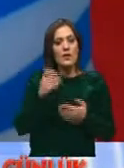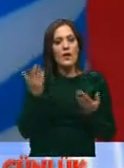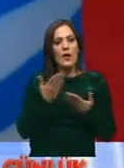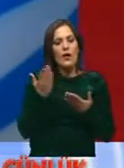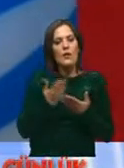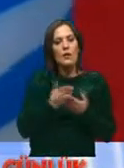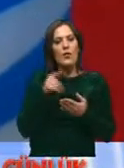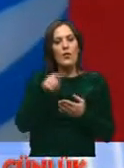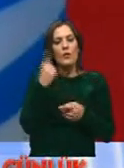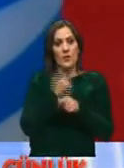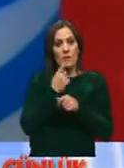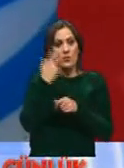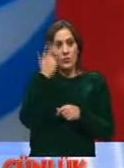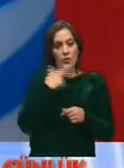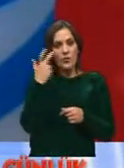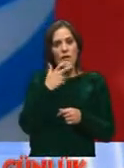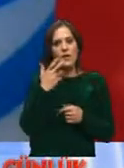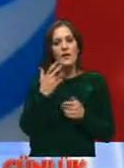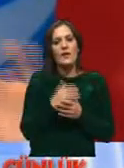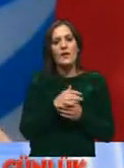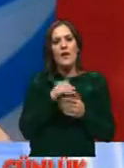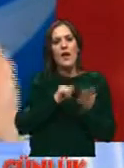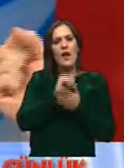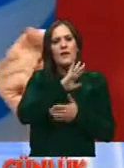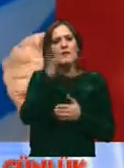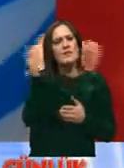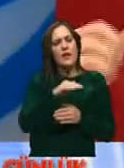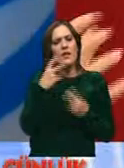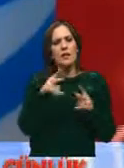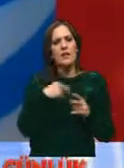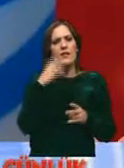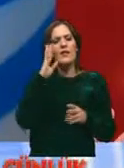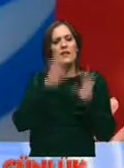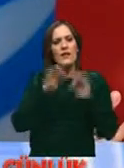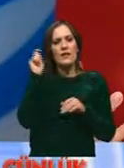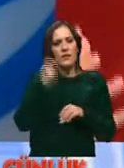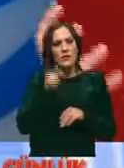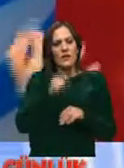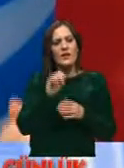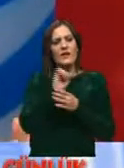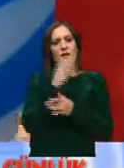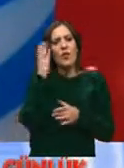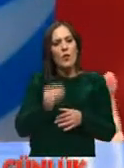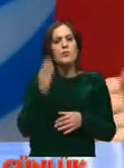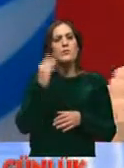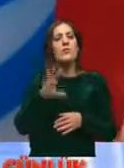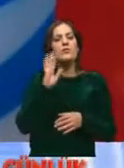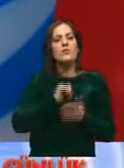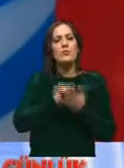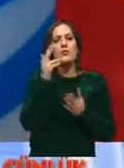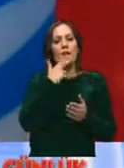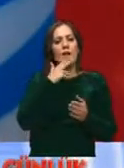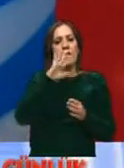tabii şimdi öyle bir koro ki efendim, yani herkes gelebilir. Yani tedaviyi gören, yani yeteneği olsun olmasın,